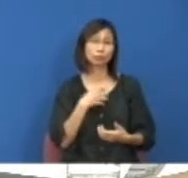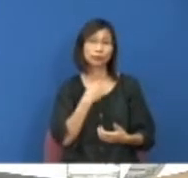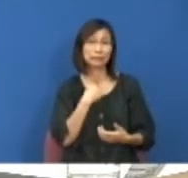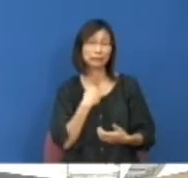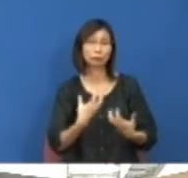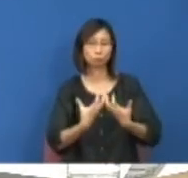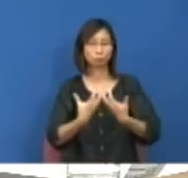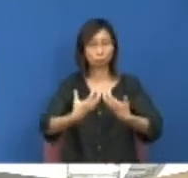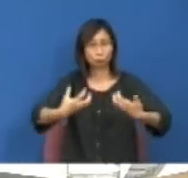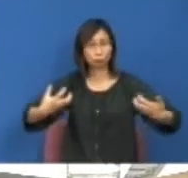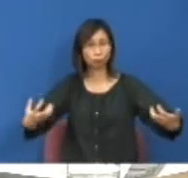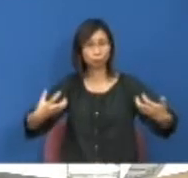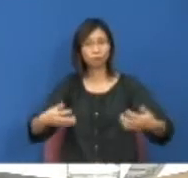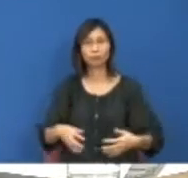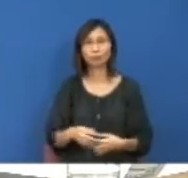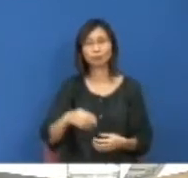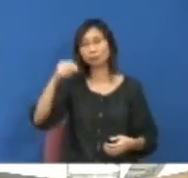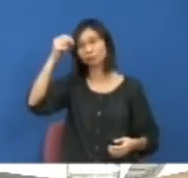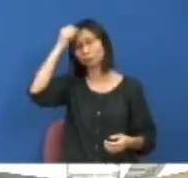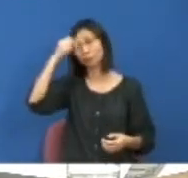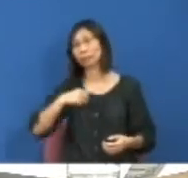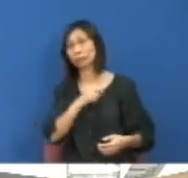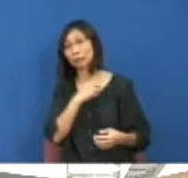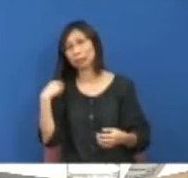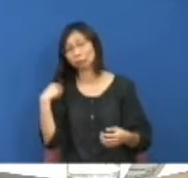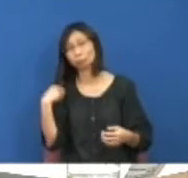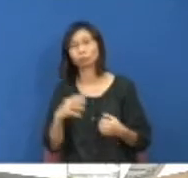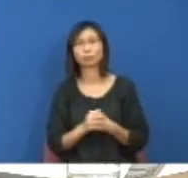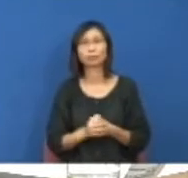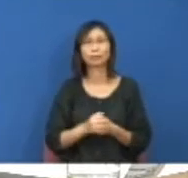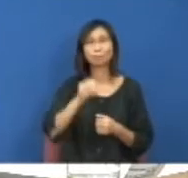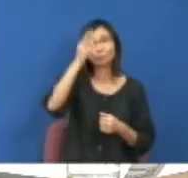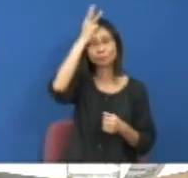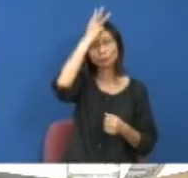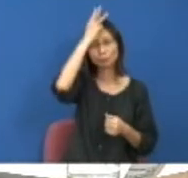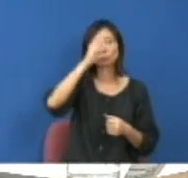教權，佢應該係唔應該再受呢個皇帝同埋